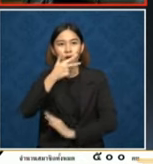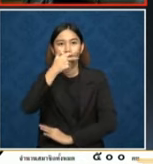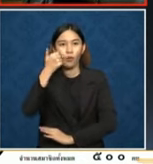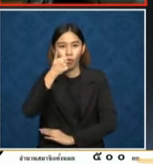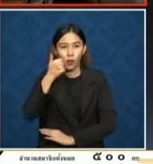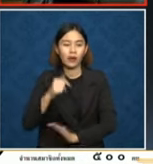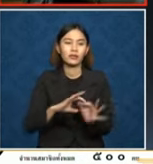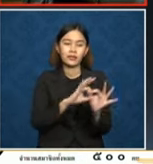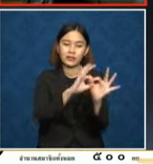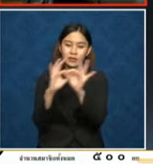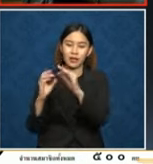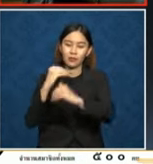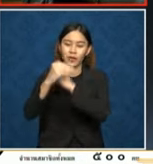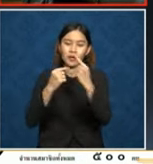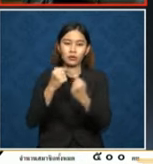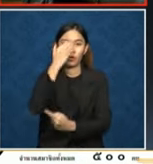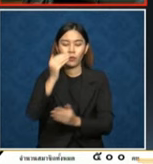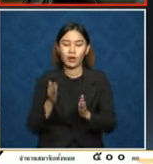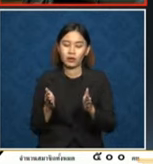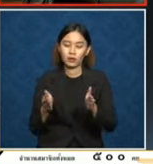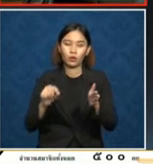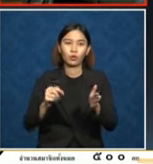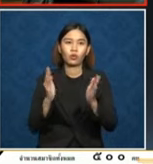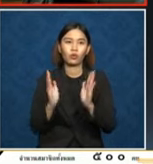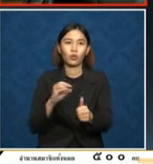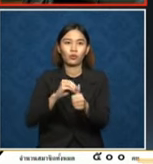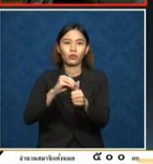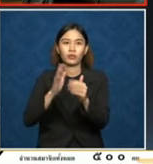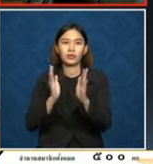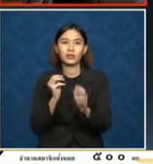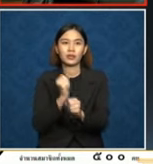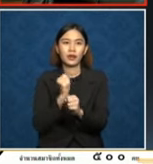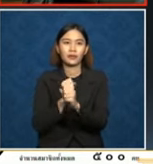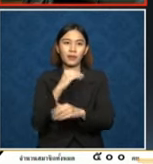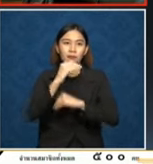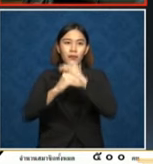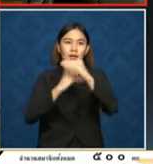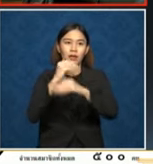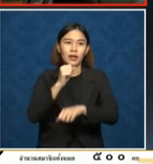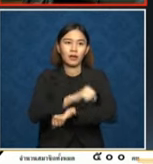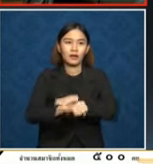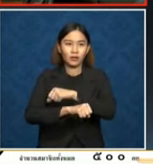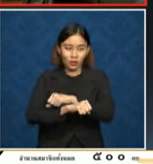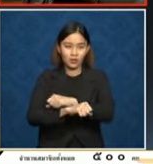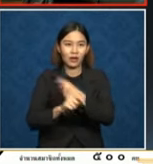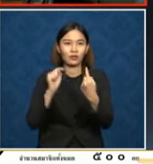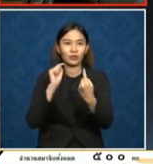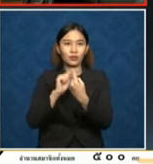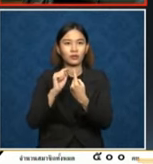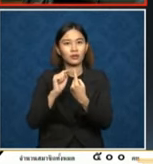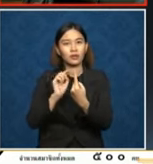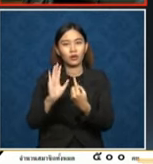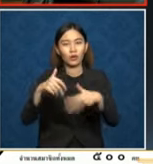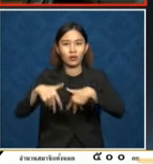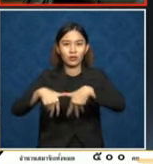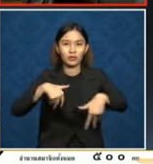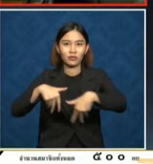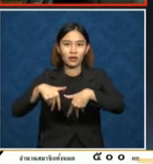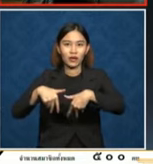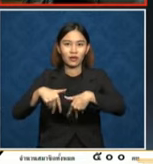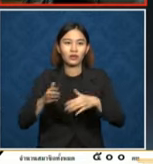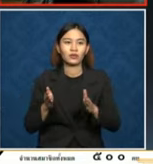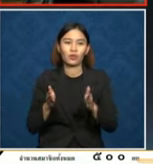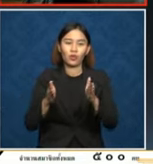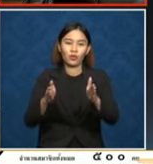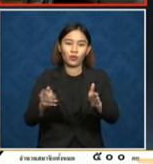ถึงเขาธงซึ่งถนนเส้นนี้ทางผู้ดำเนินการก่อสร้างนะคะและ ภูมิปัญญาท้องถิ่นให้ชื่อว่าถนนโรแมนติกโร